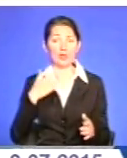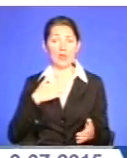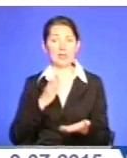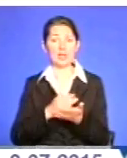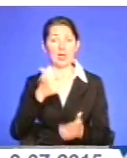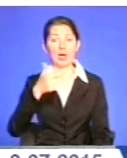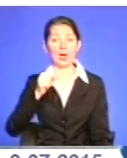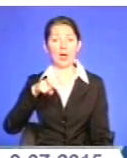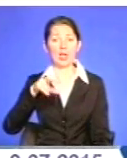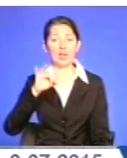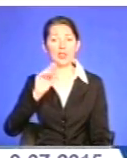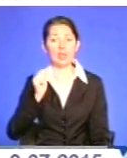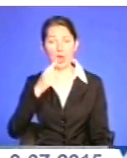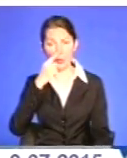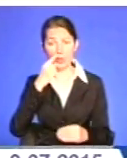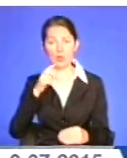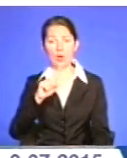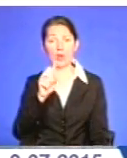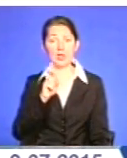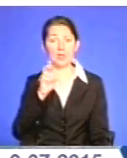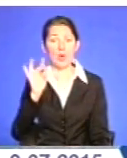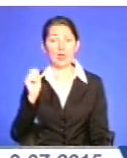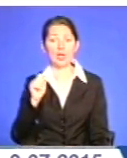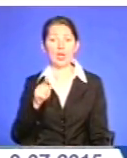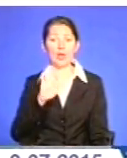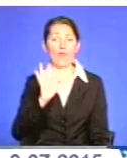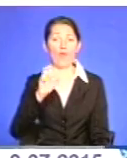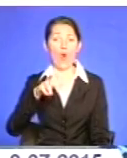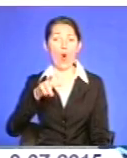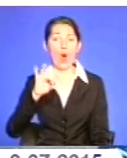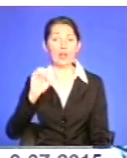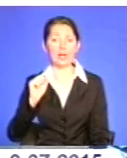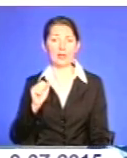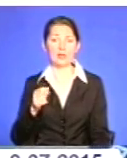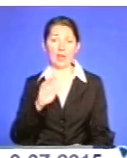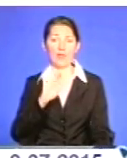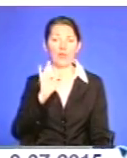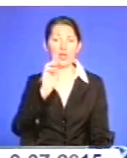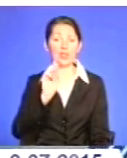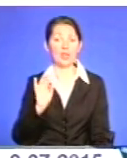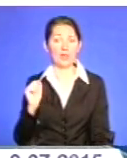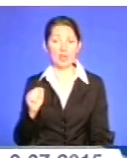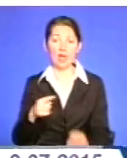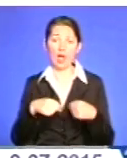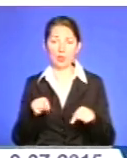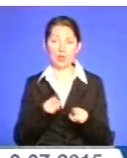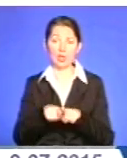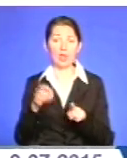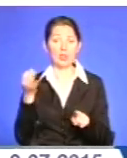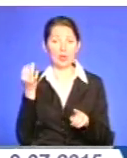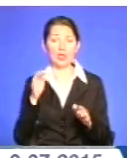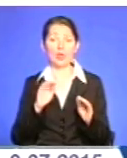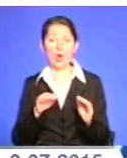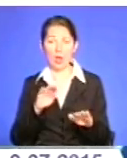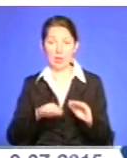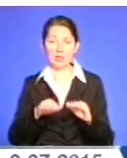Галичина, це ближче Збараза, і Волинь, це Вишневецька зона. Так історично склалося.